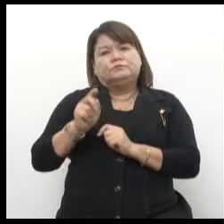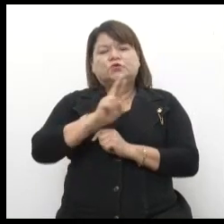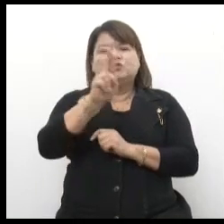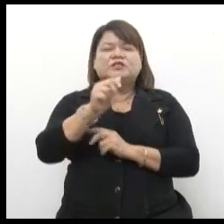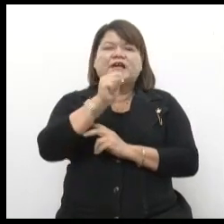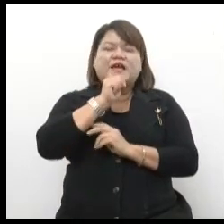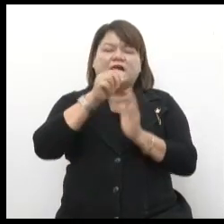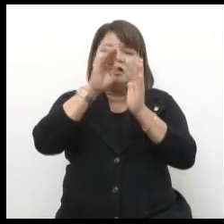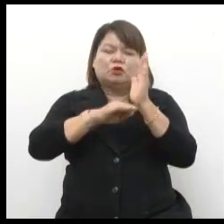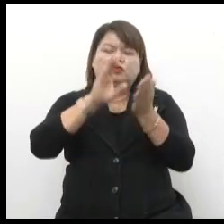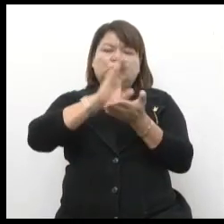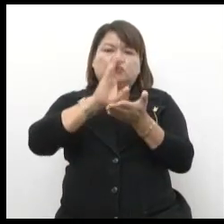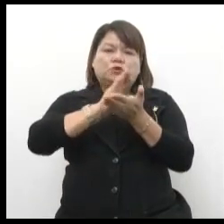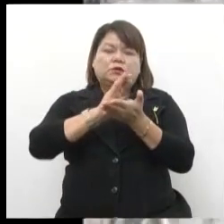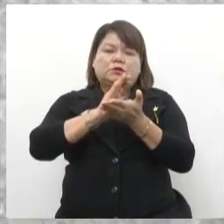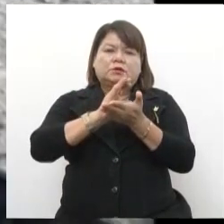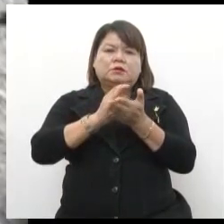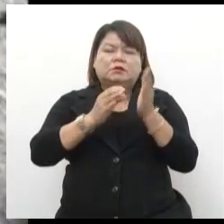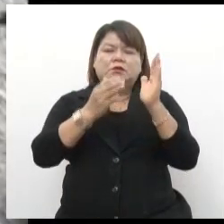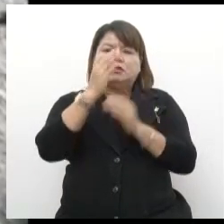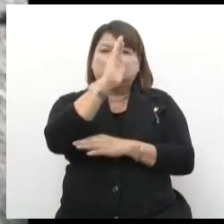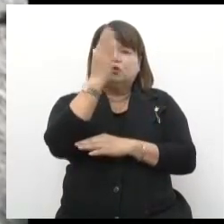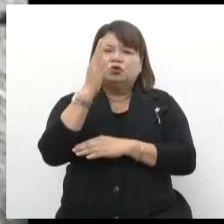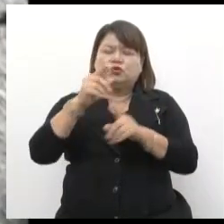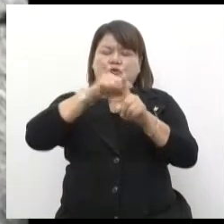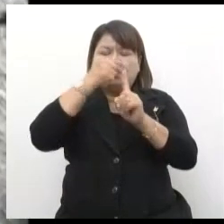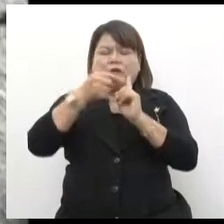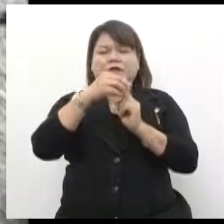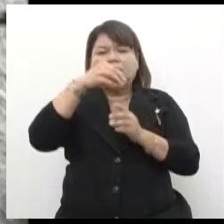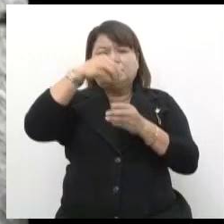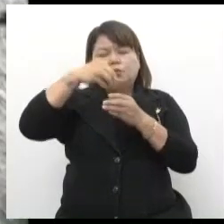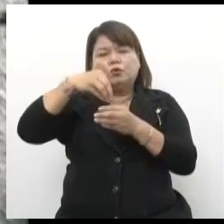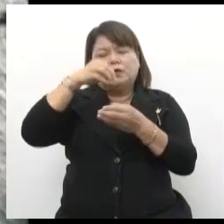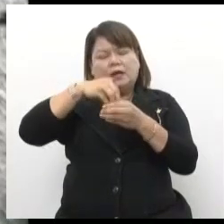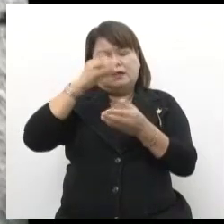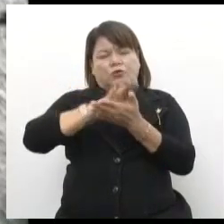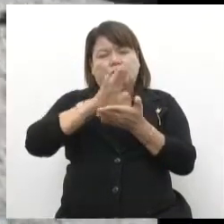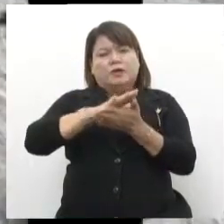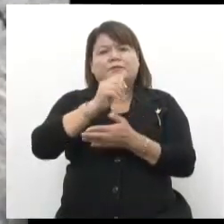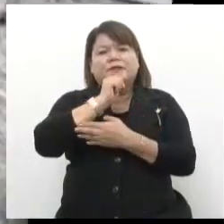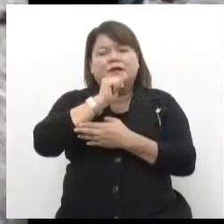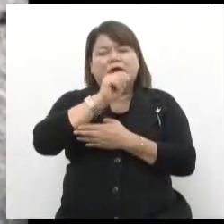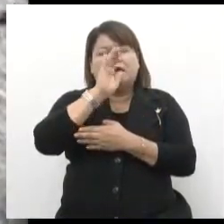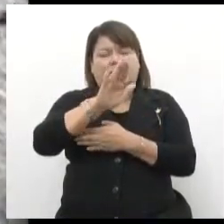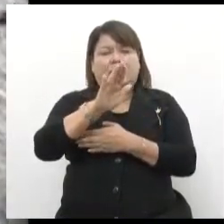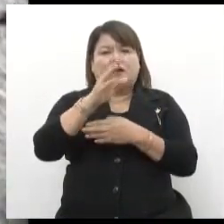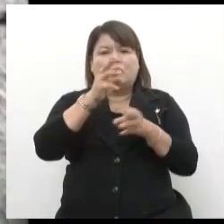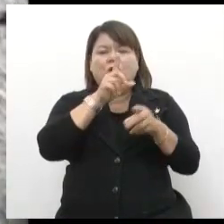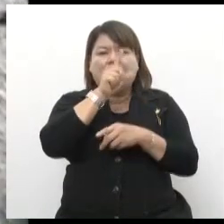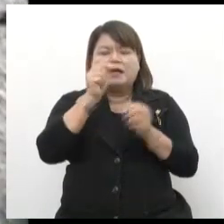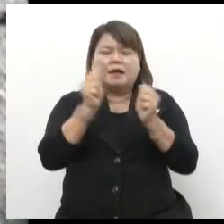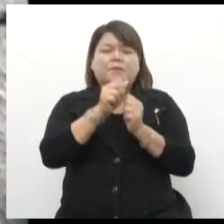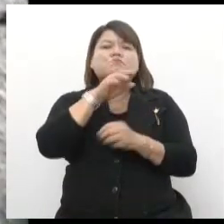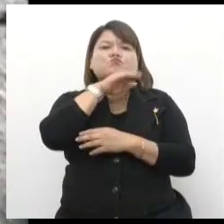ลดต้นทุนคือต้นกล้วยน้ำว้าที่ปลูกในโรงเรียนและหาง่ายเป็นอาหารหลักให้ไก่และหมู